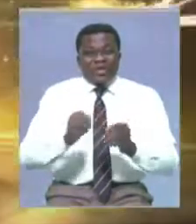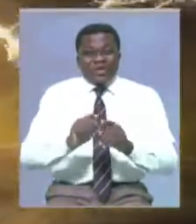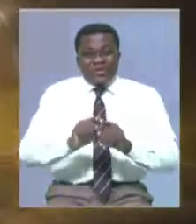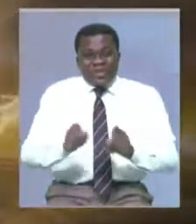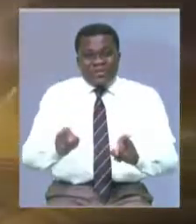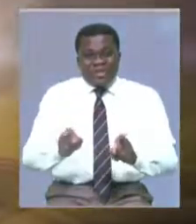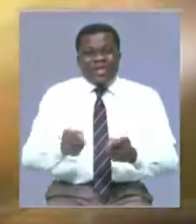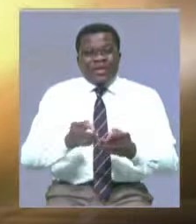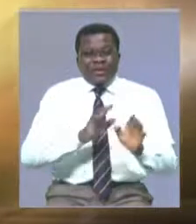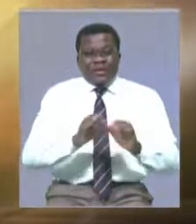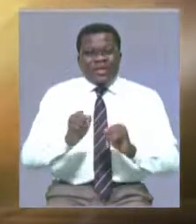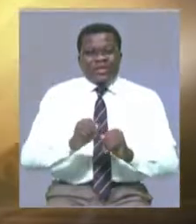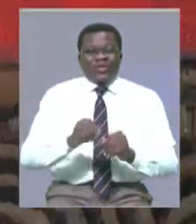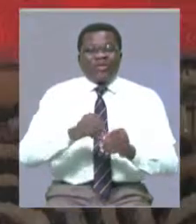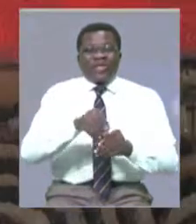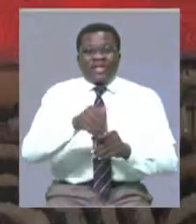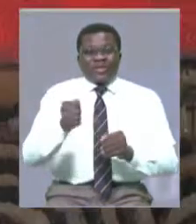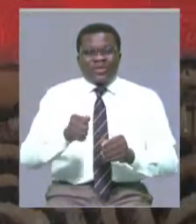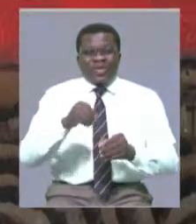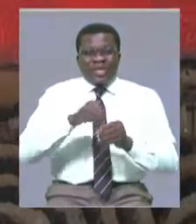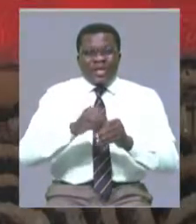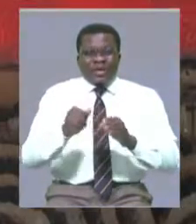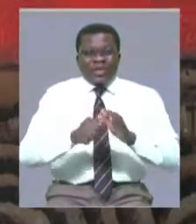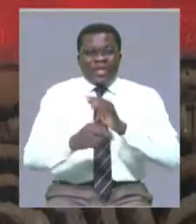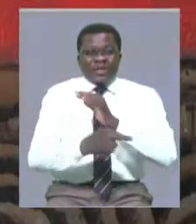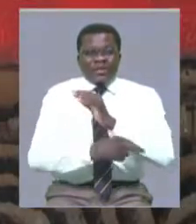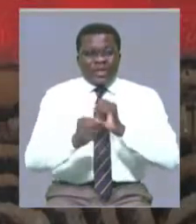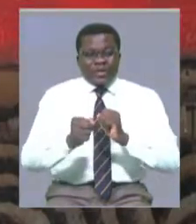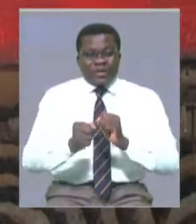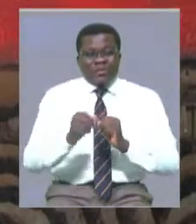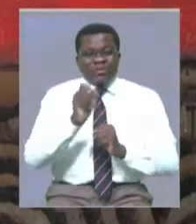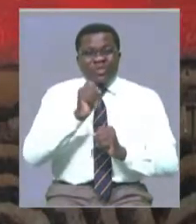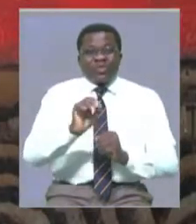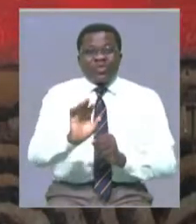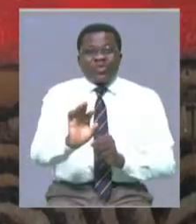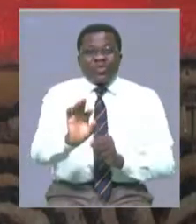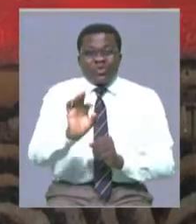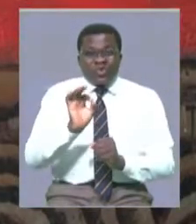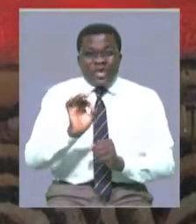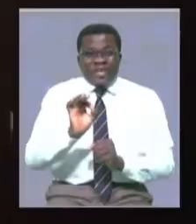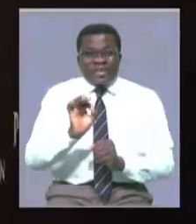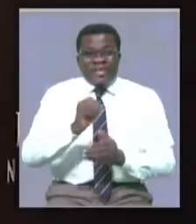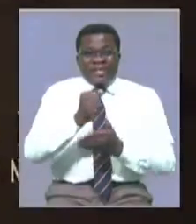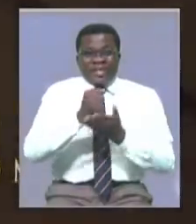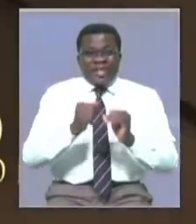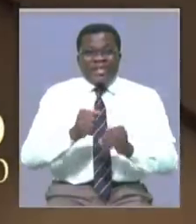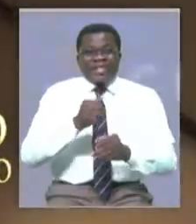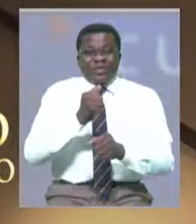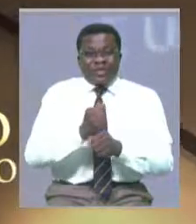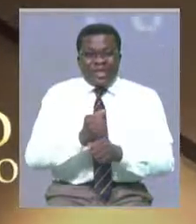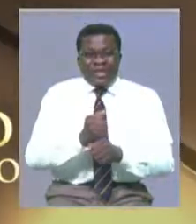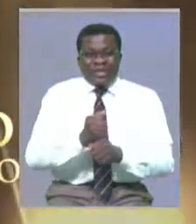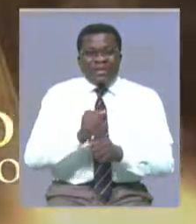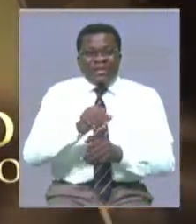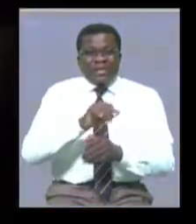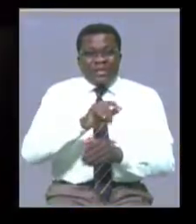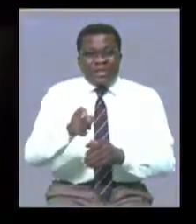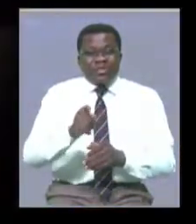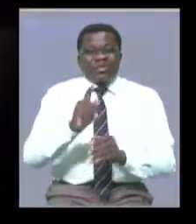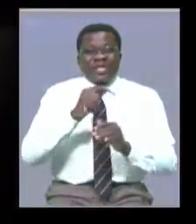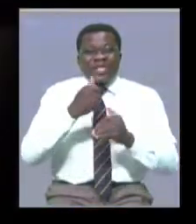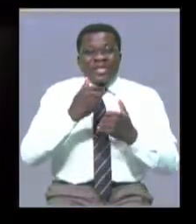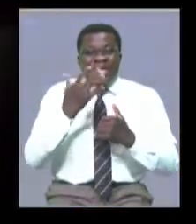différent que ce qui se fait au pays et comme dans la sous-région, donc de choisir l'artiste de l'année. C'est celui-là qui a